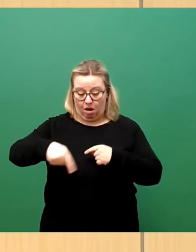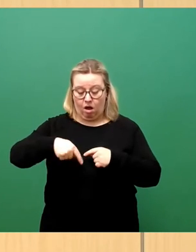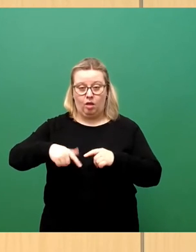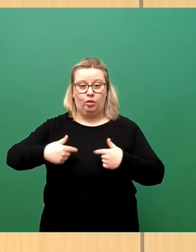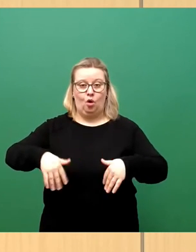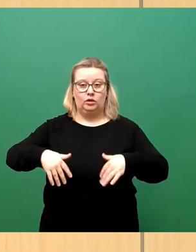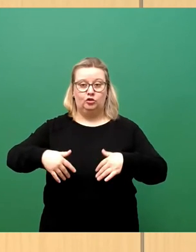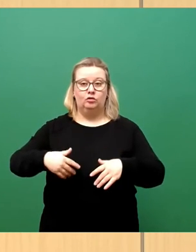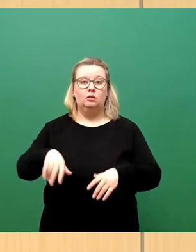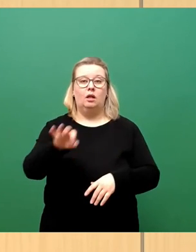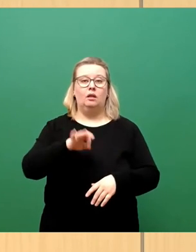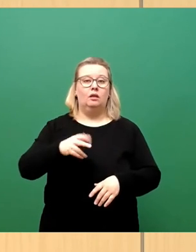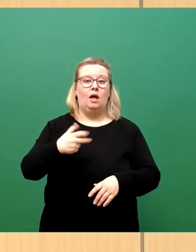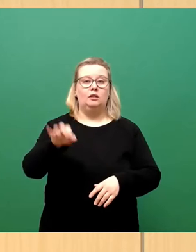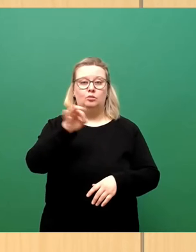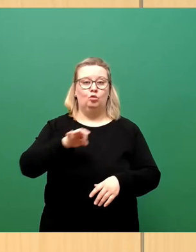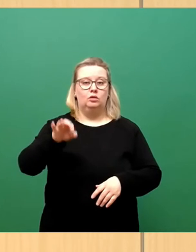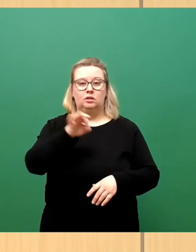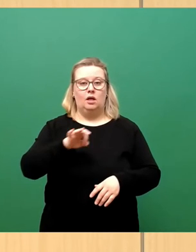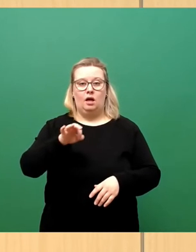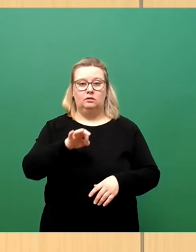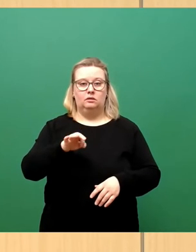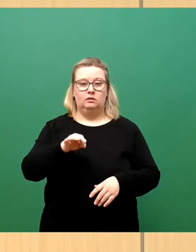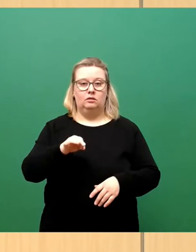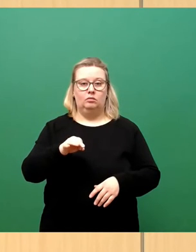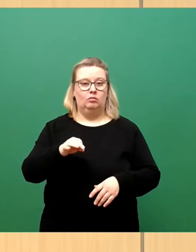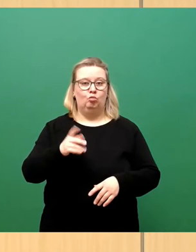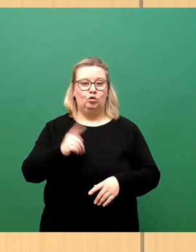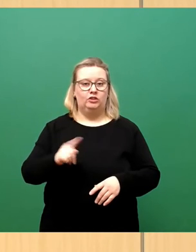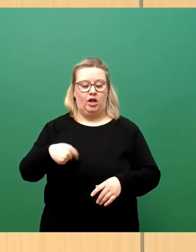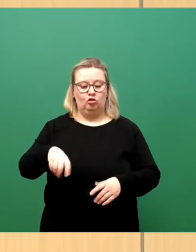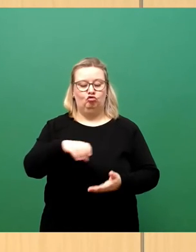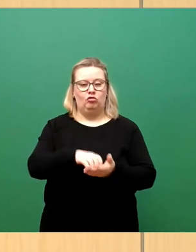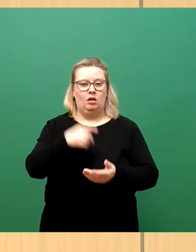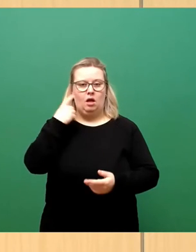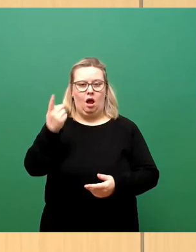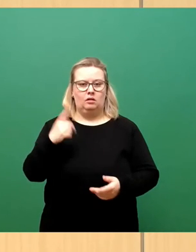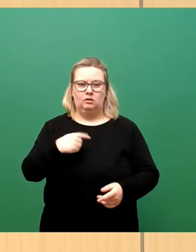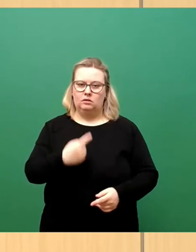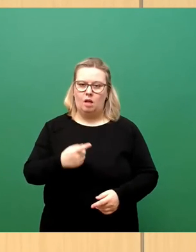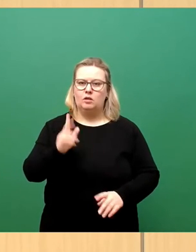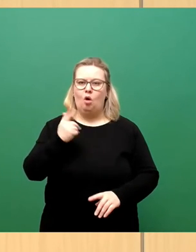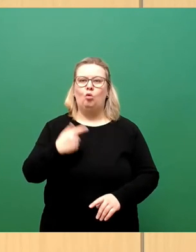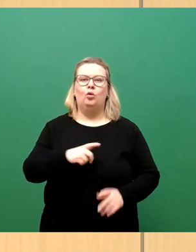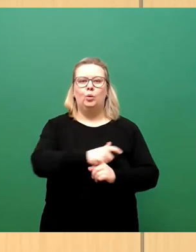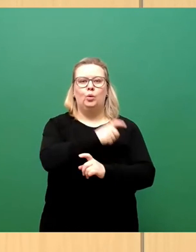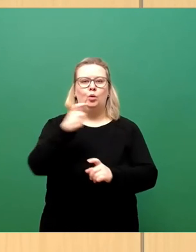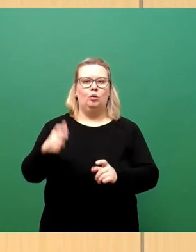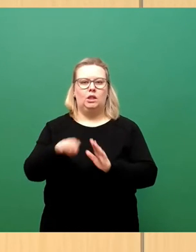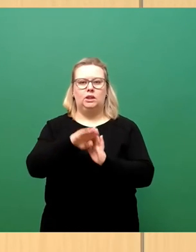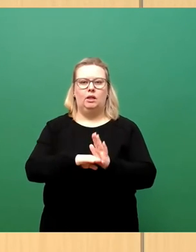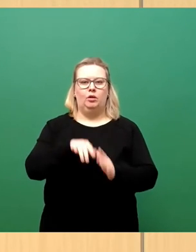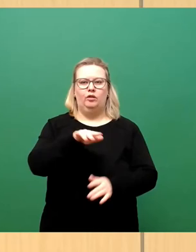30% Sozialwohnungsquote musste noch gar nicht kommen, weil dieser Stadtrat in seiner unergründlichen Weisheit ja auch die Übergangsregel mit 15% bis im